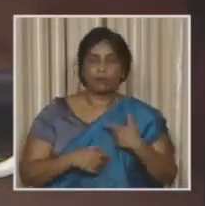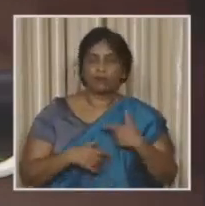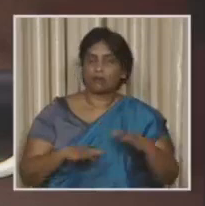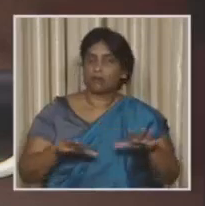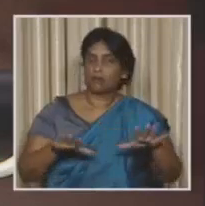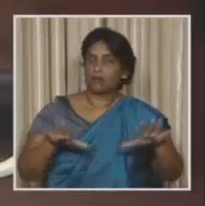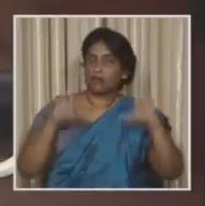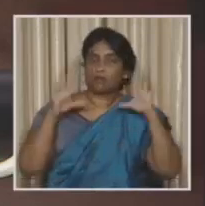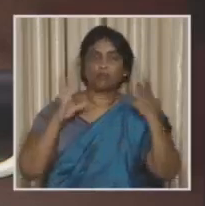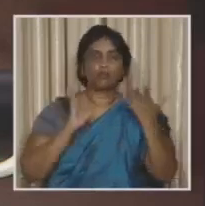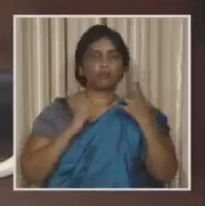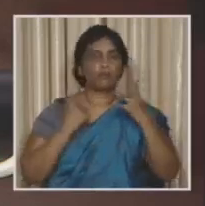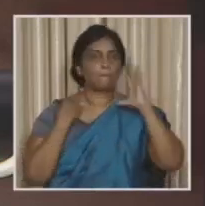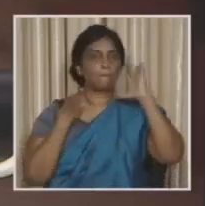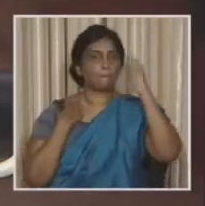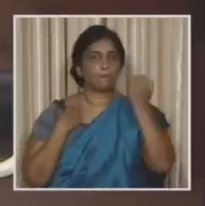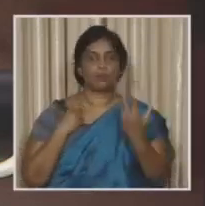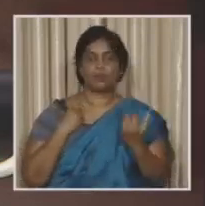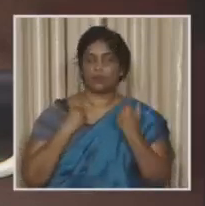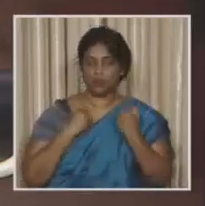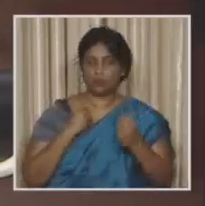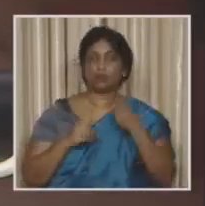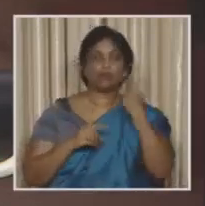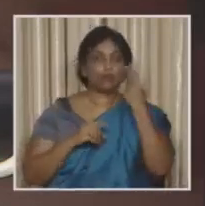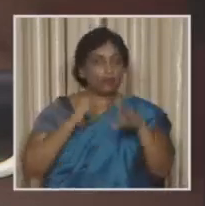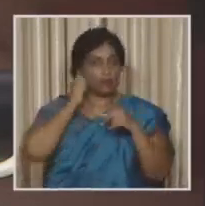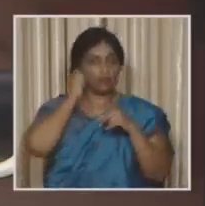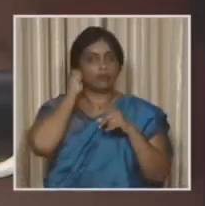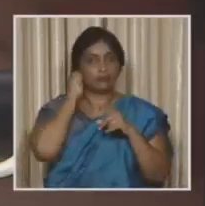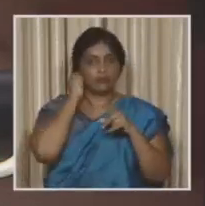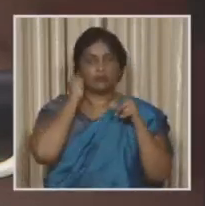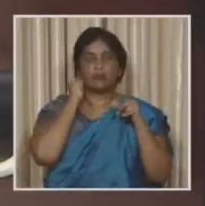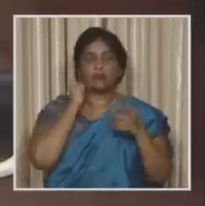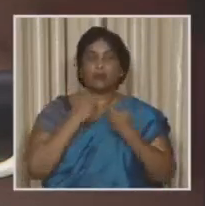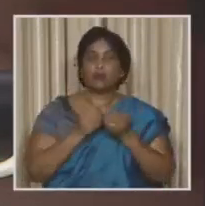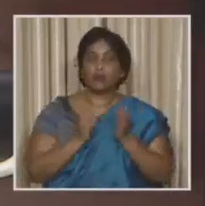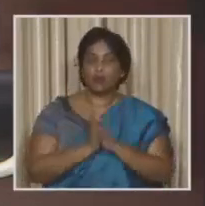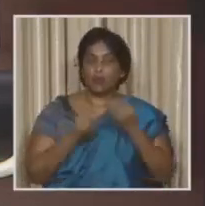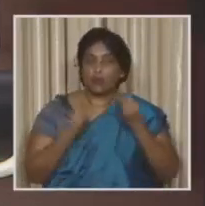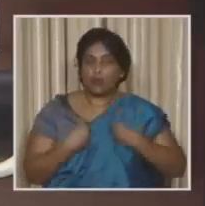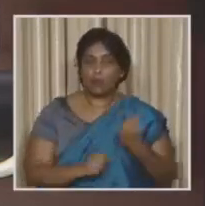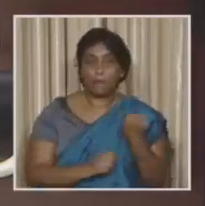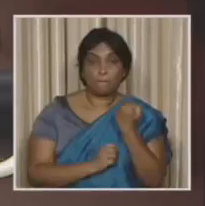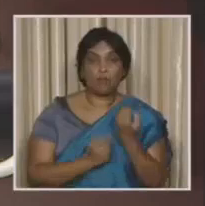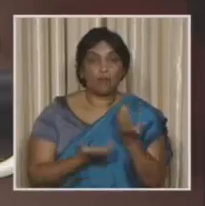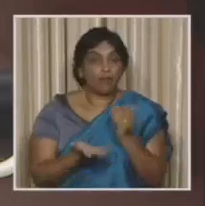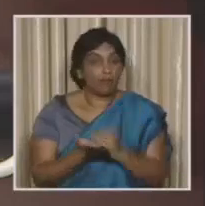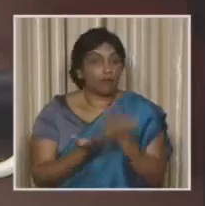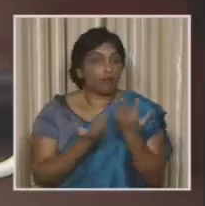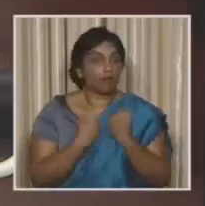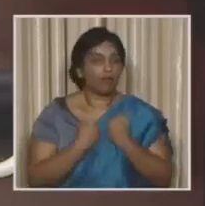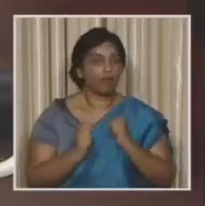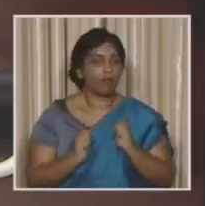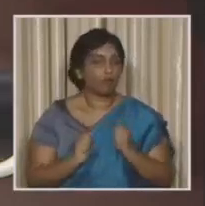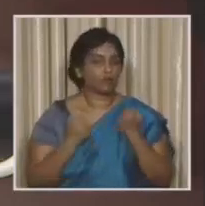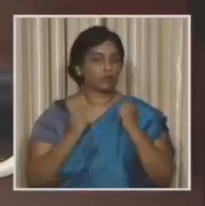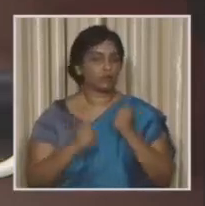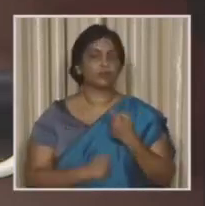ලක් කරලාද ප්‍රතිඵලයක් ඔවුන්ට ලැබුණා. ඒ නිසා මොකද කරේ? තමන්ගේ අහිමි වූ බලය නැවත ලබා ගැනීම සඳහා ප්‍රයත්න උත්සාහ